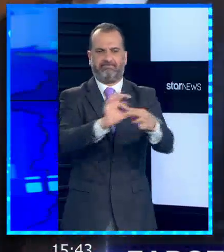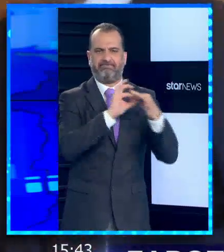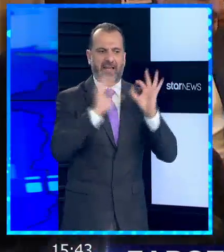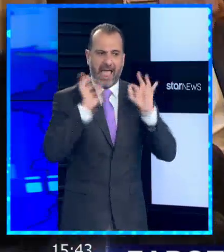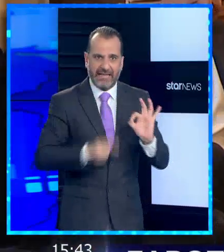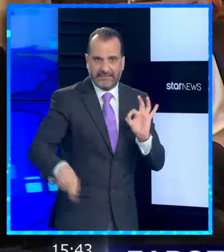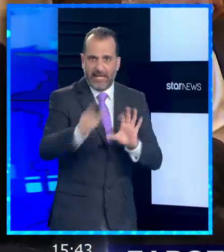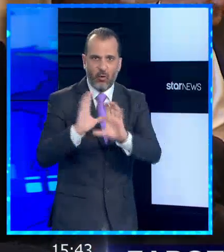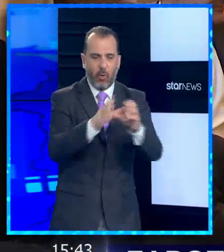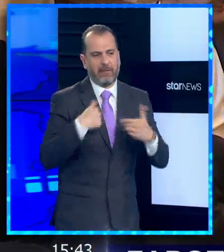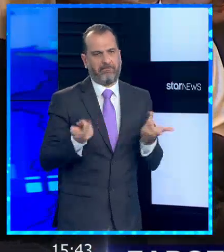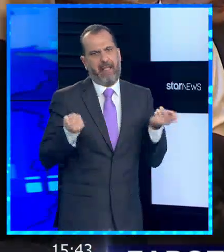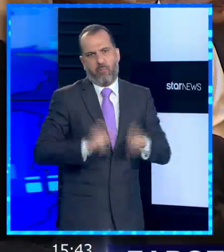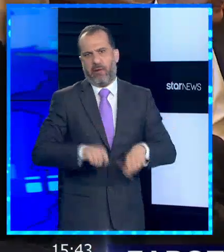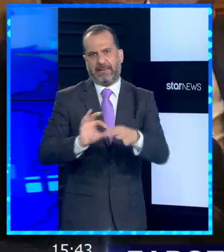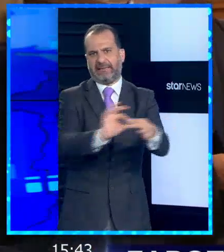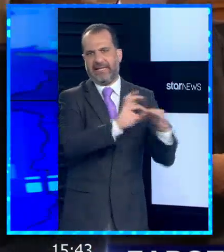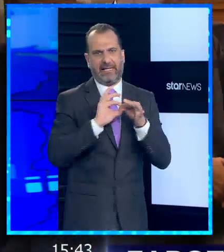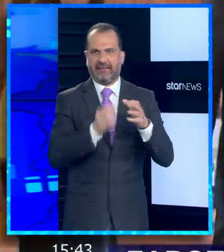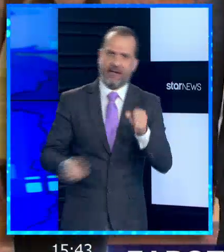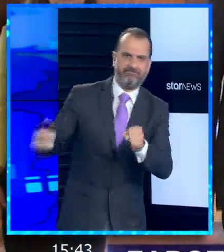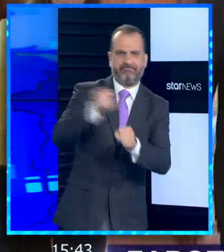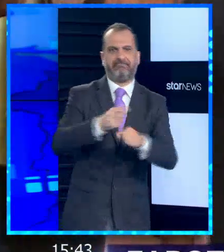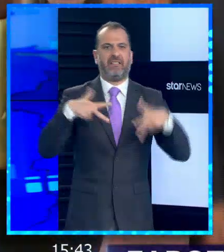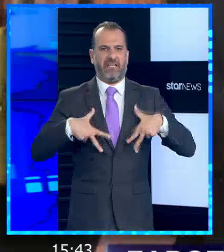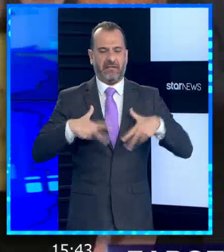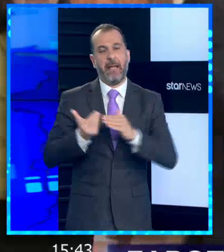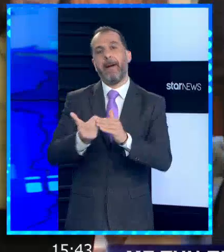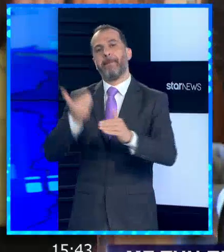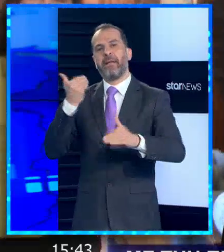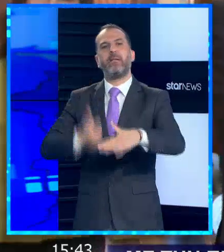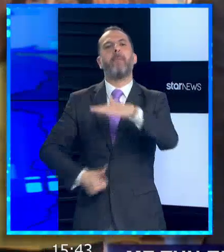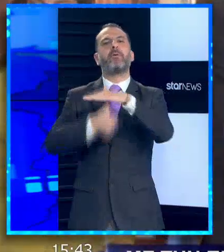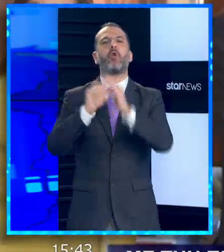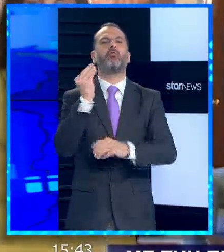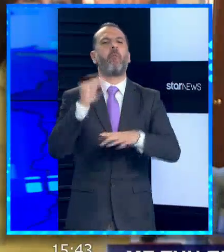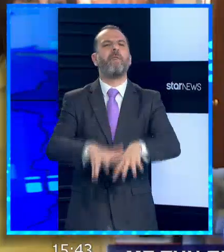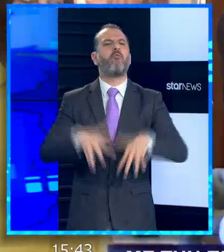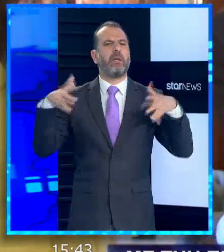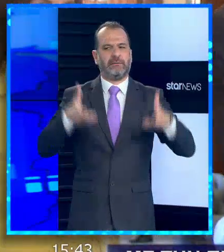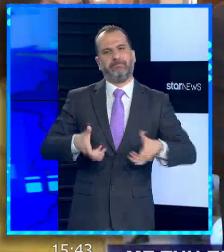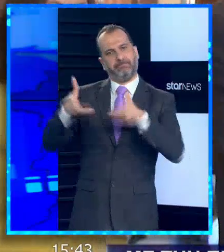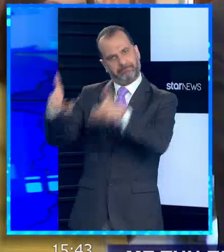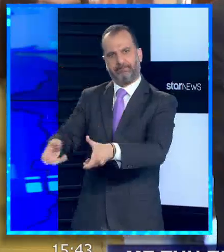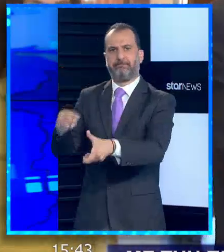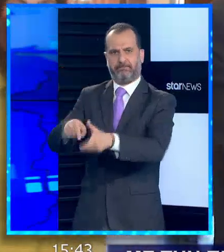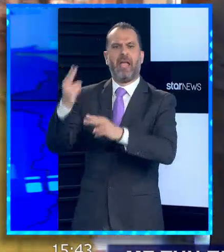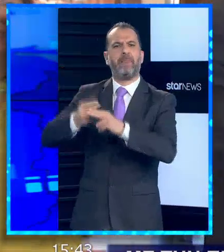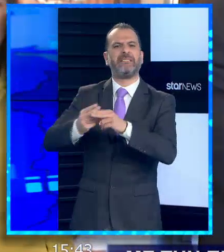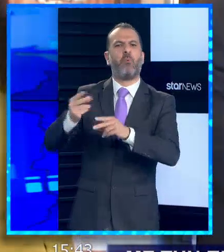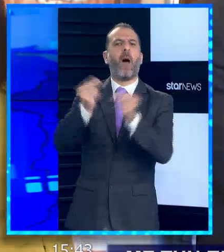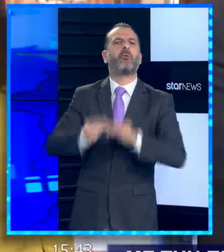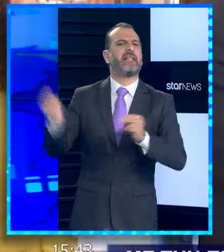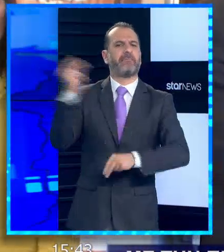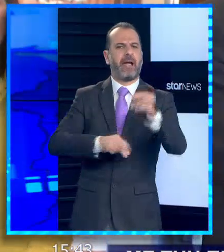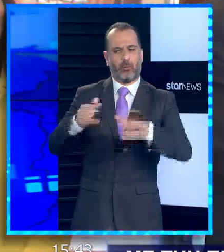Βουλή. Νωρίτερα, ο Πρόεδρος Βουλής, ο κ. Κώστας Στασούλας, είχε παραδώσει τα επίσημα αποτελέσματα των εκλογών στην κυρία Σακελαροπούλου. Να σου πω ότι